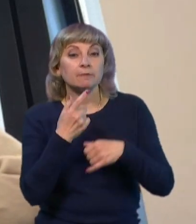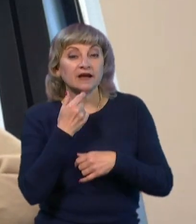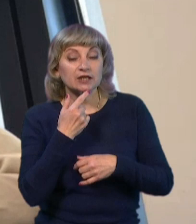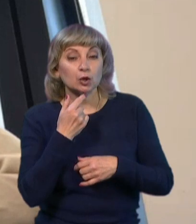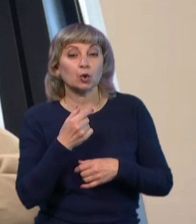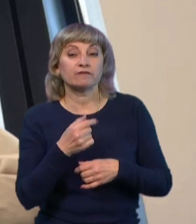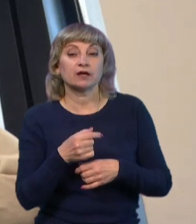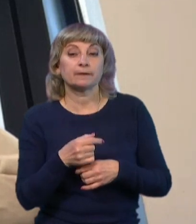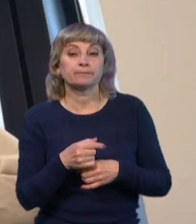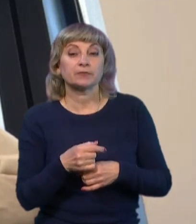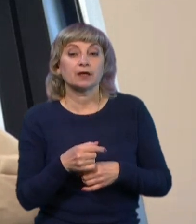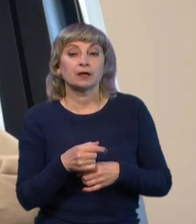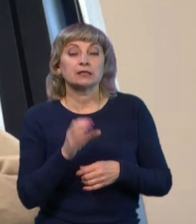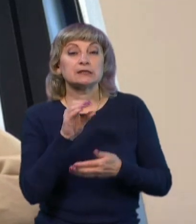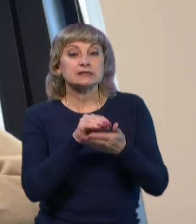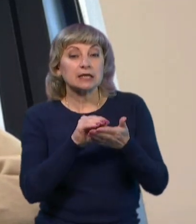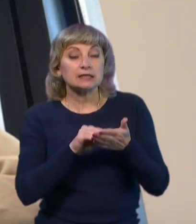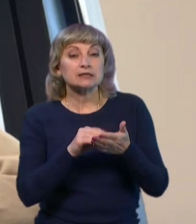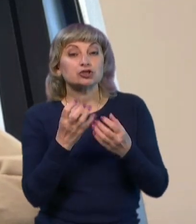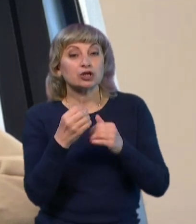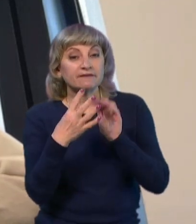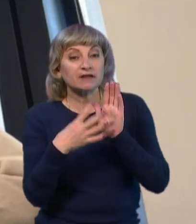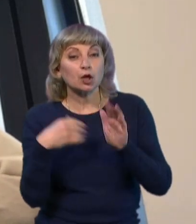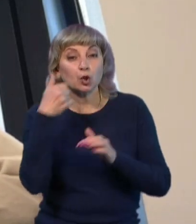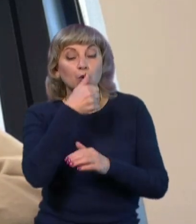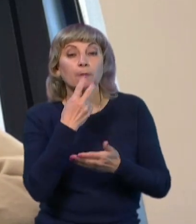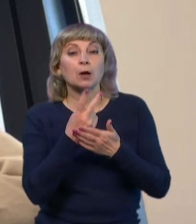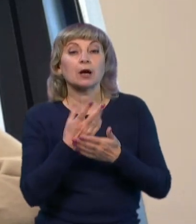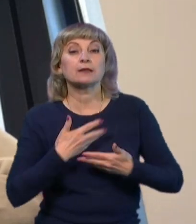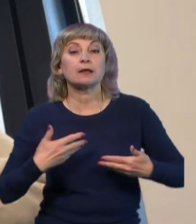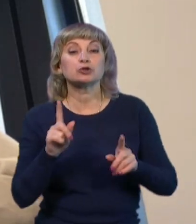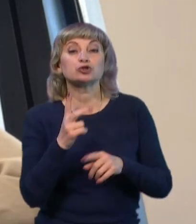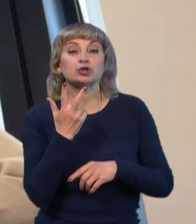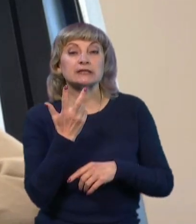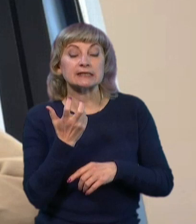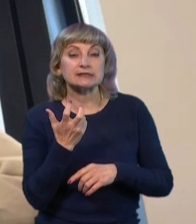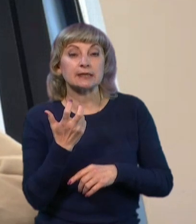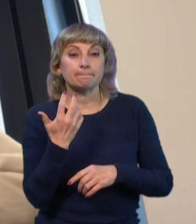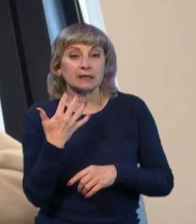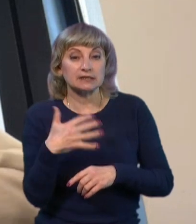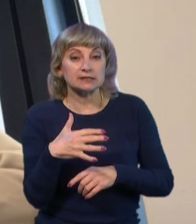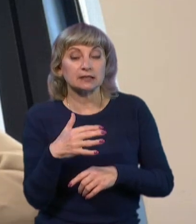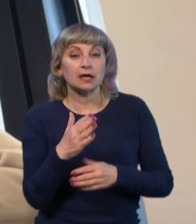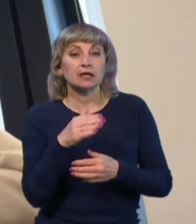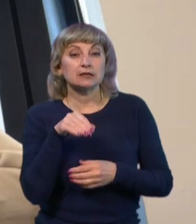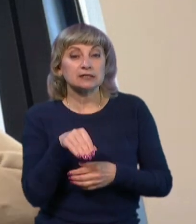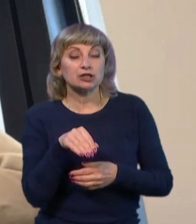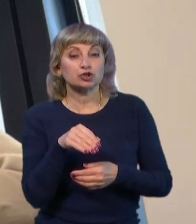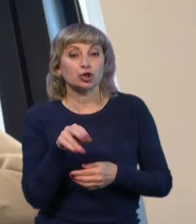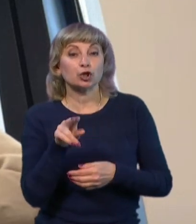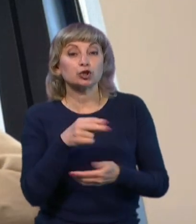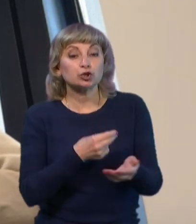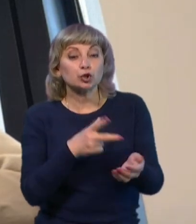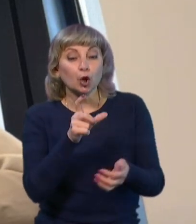І статистика ще 2019 року показувала нам, що 350 є тисяч донорів в Україні,